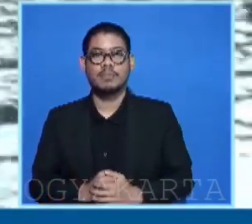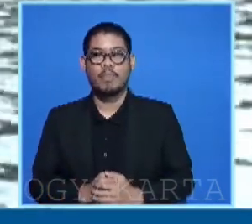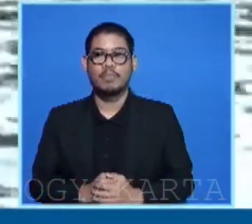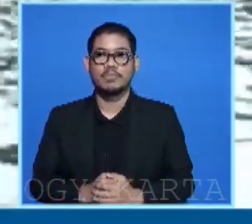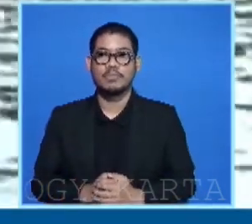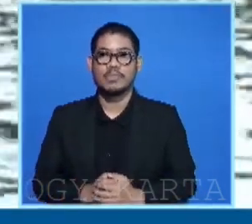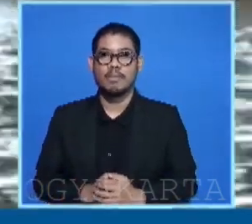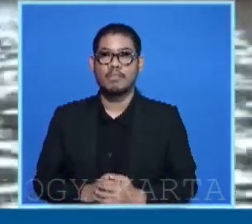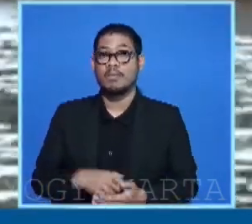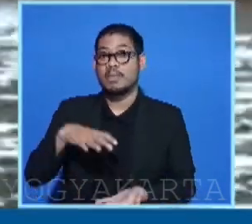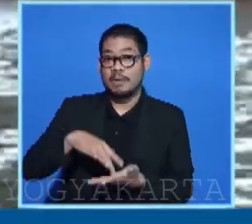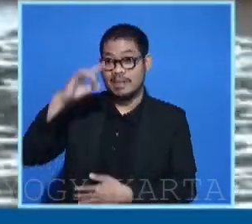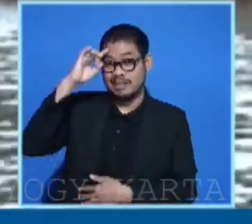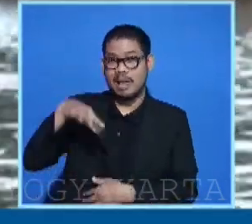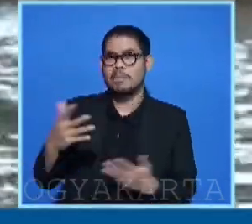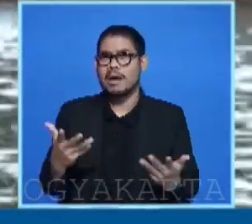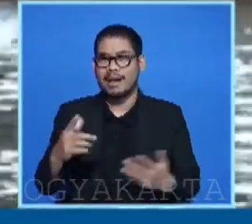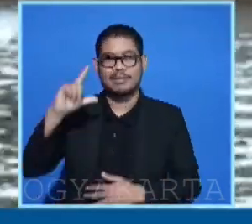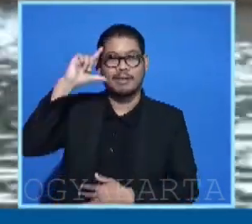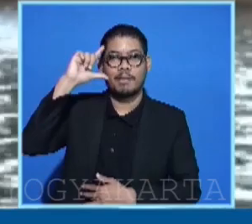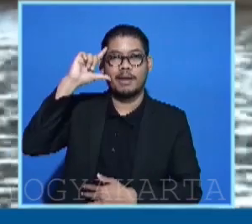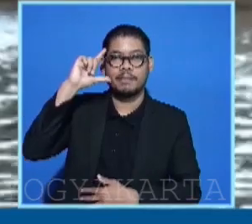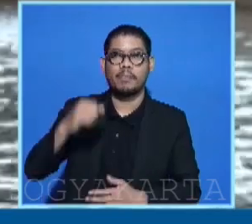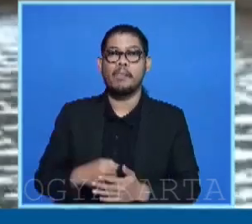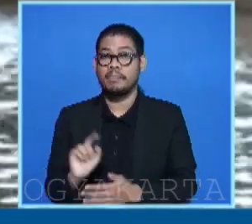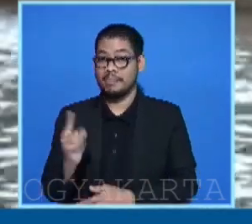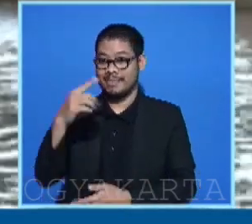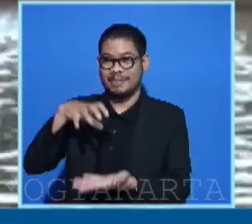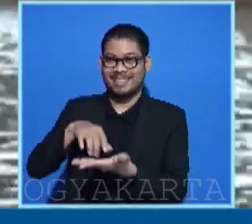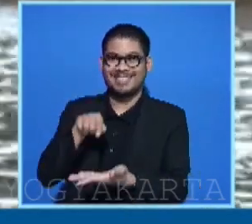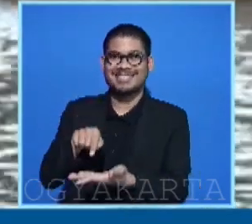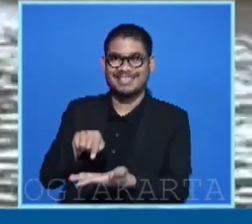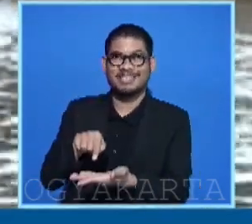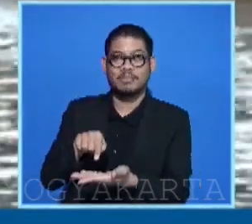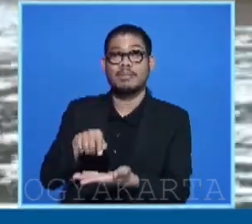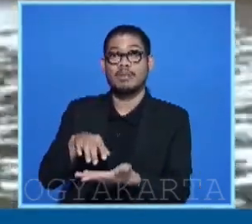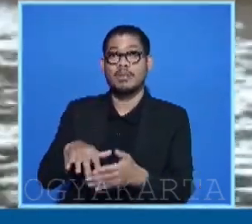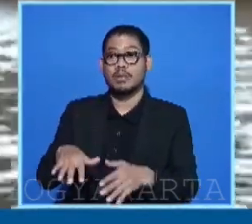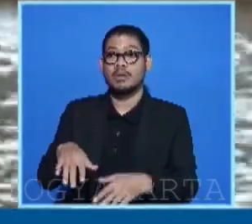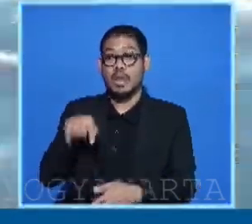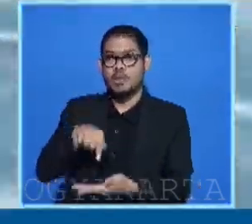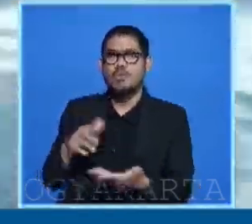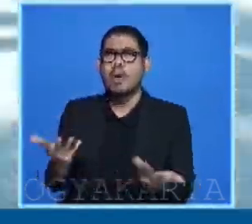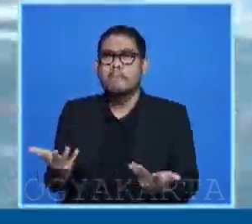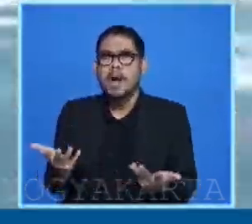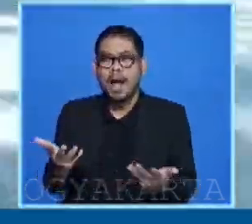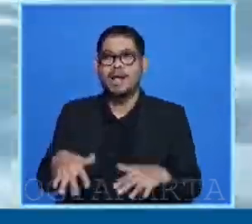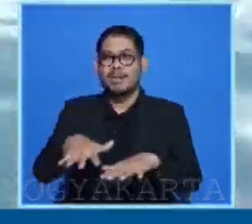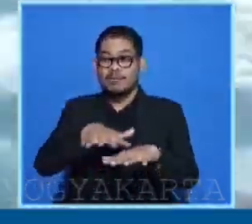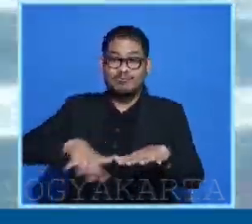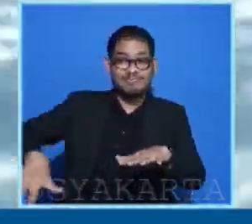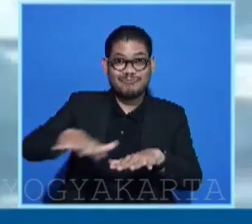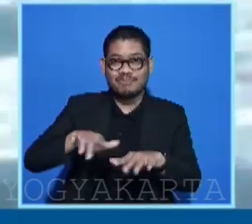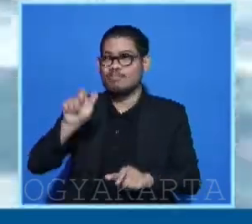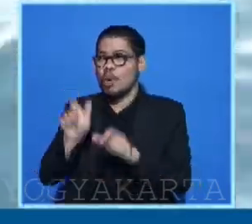Padusunan Garongan Wonokerto Turi Sleman mujudaken satunggaling lalatan ing Kabupaten Sleman ingkang saperangan warganipun nindakaken usaha